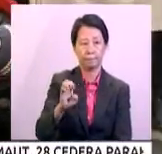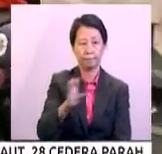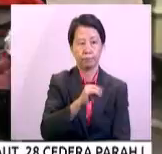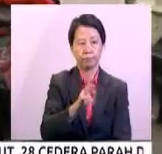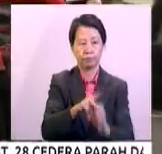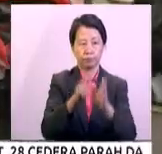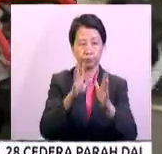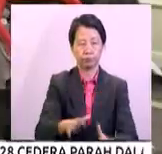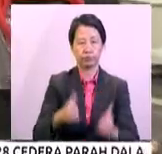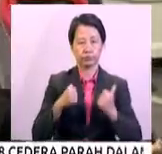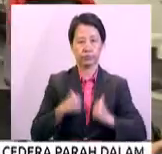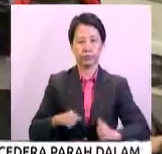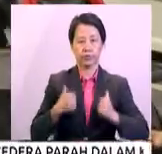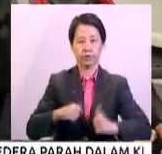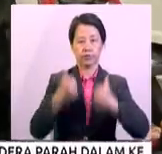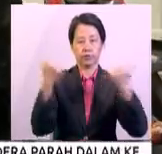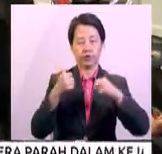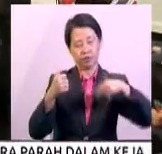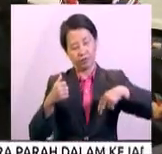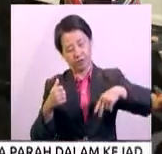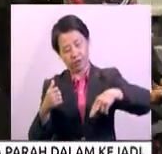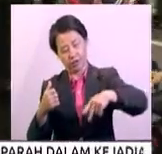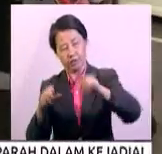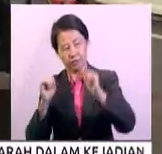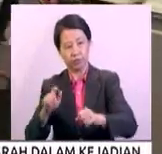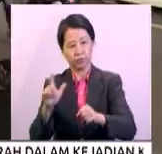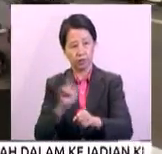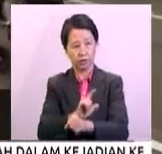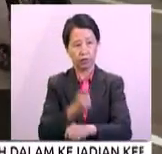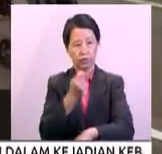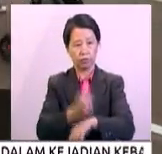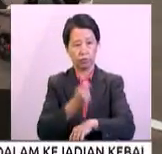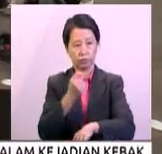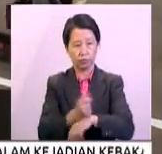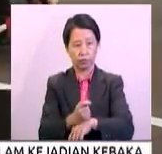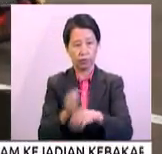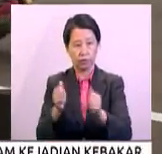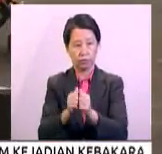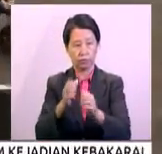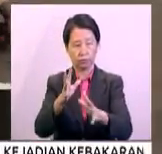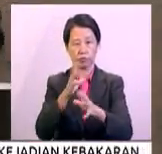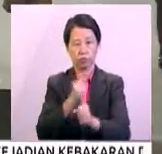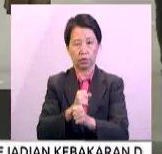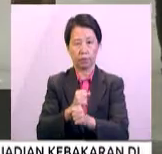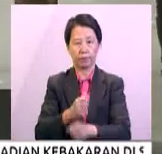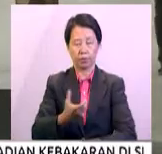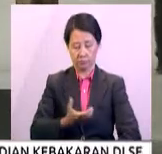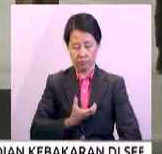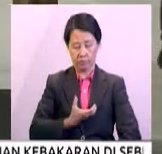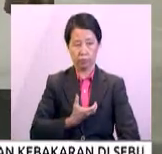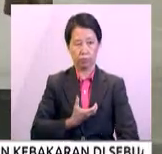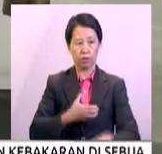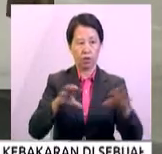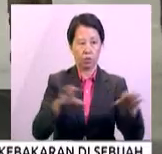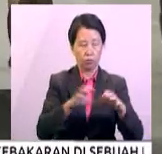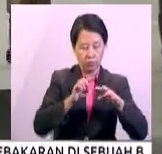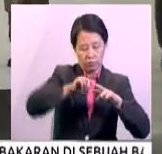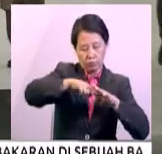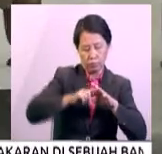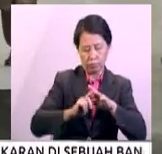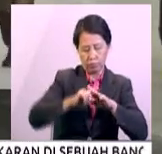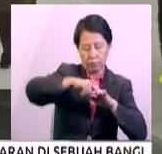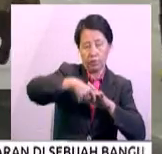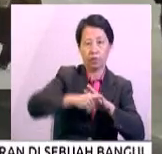peserta mengenakan busana raya, mereka juga perlu melengkapkan tugasan misteri untuk mendapatkan medal, iaitu membuat anyaman